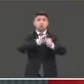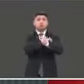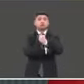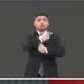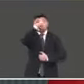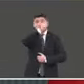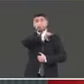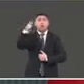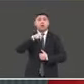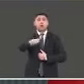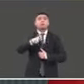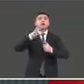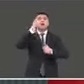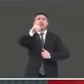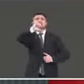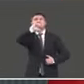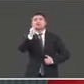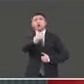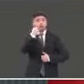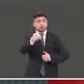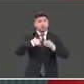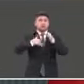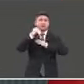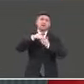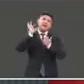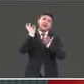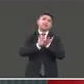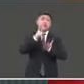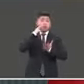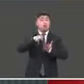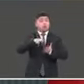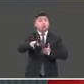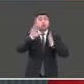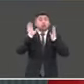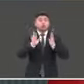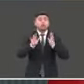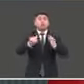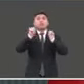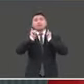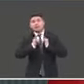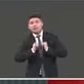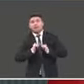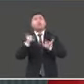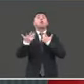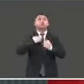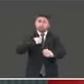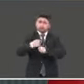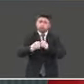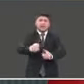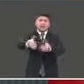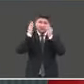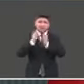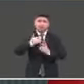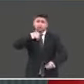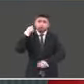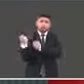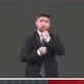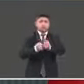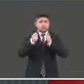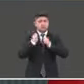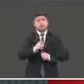Türkiye'nin inşası yolunda durmadan duraksamadan dinlenmeden mücadele etmeyi